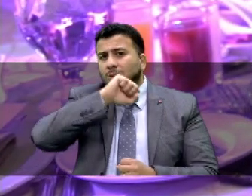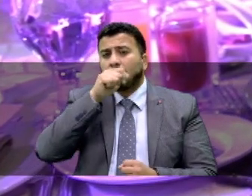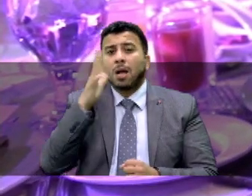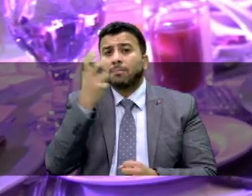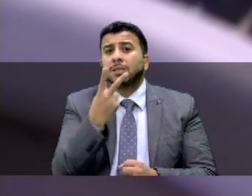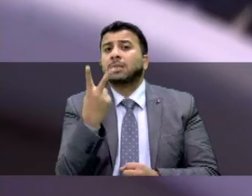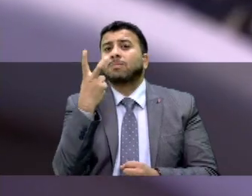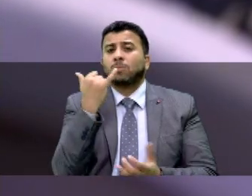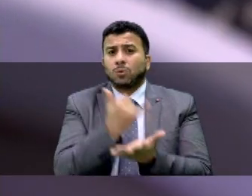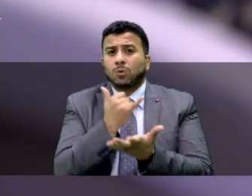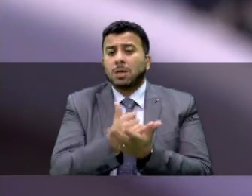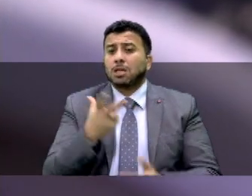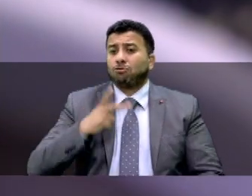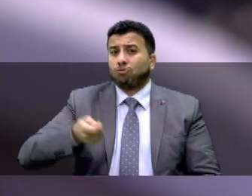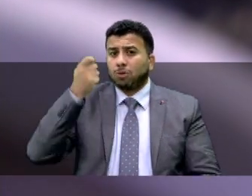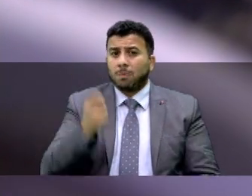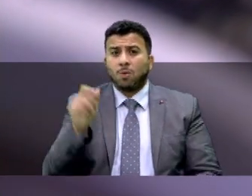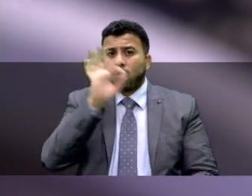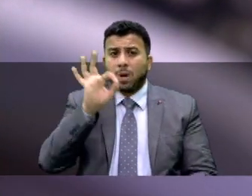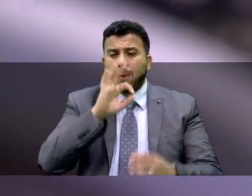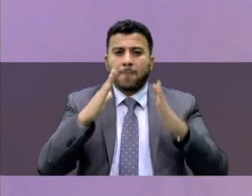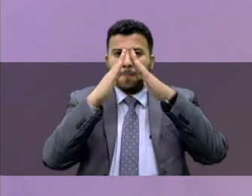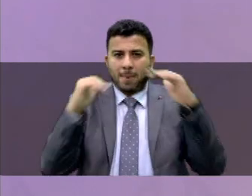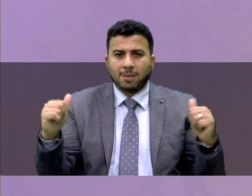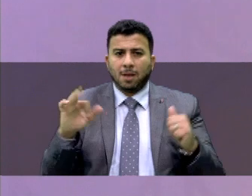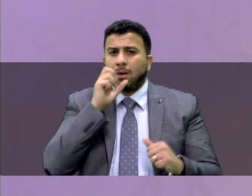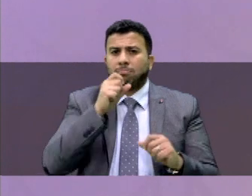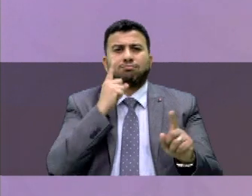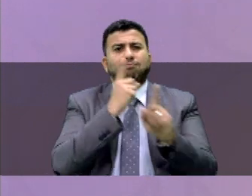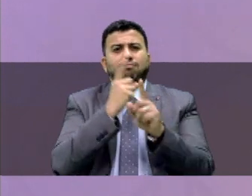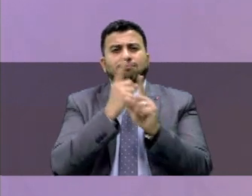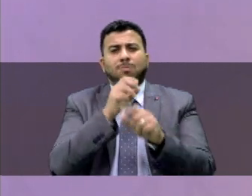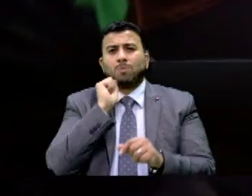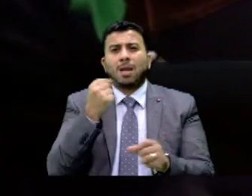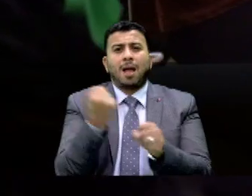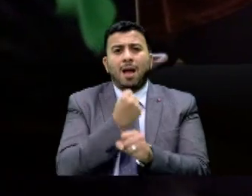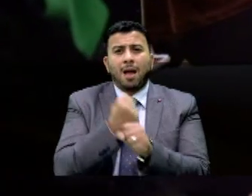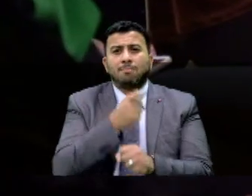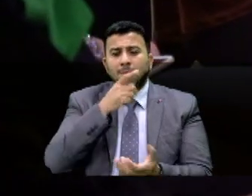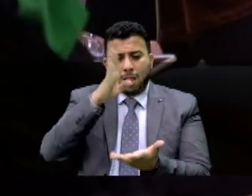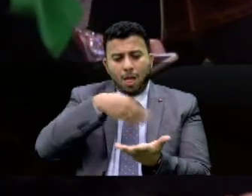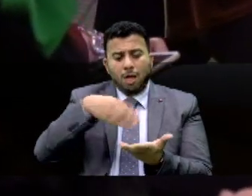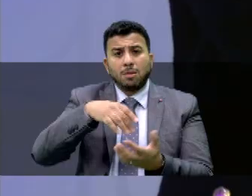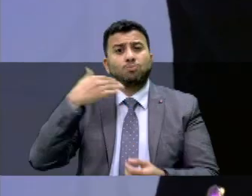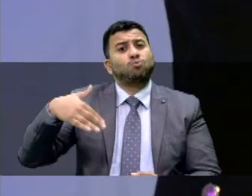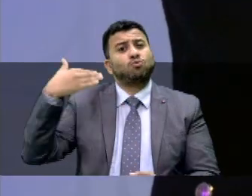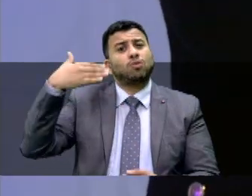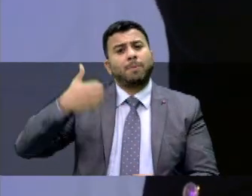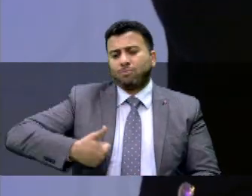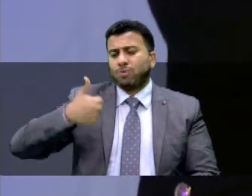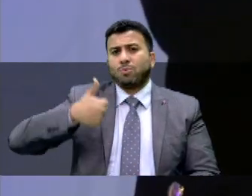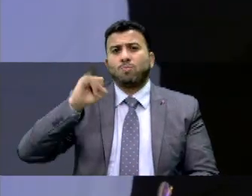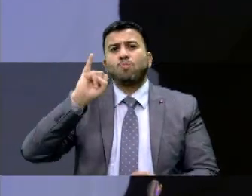مسؤولة وسيدة أعمال من مصر. واستعرض الملتقى استراتيجيات العمل والخطط المستقبلية